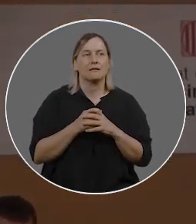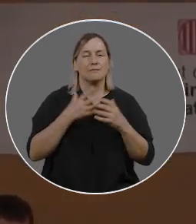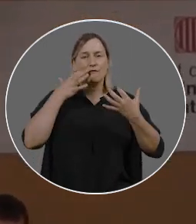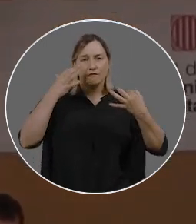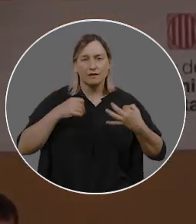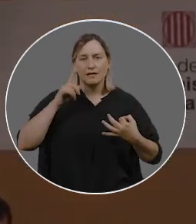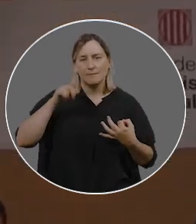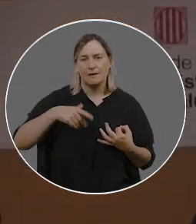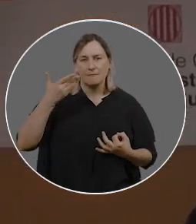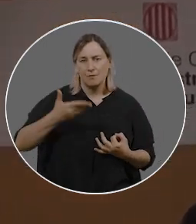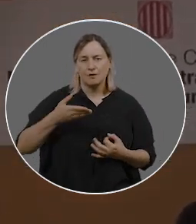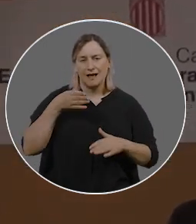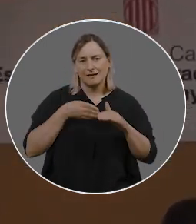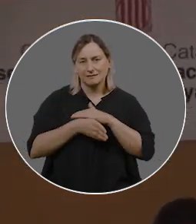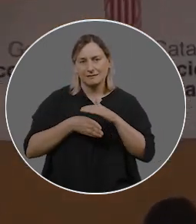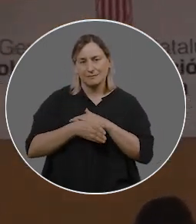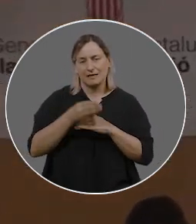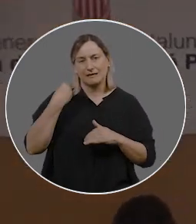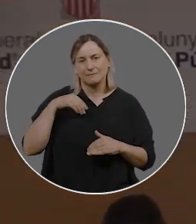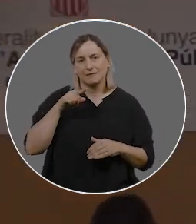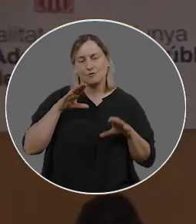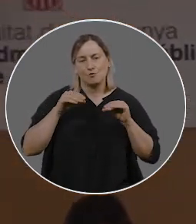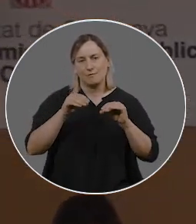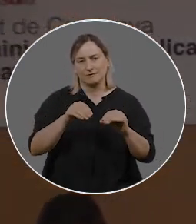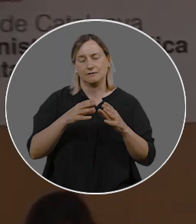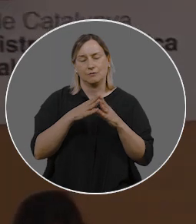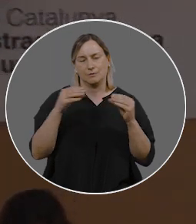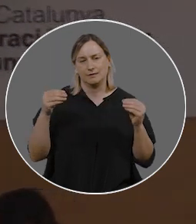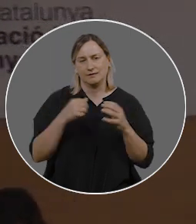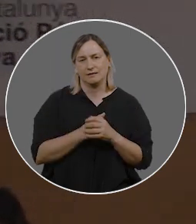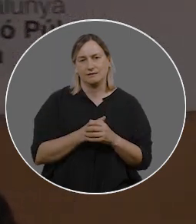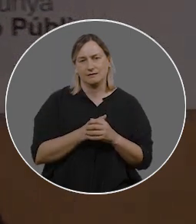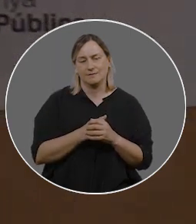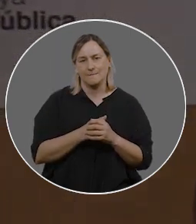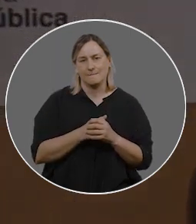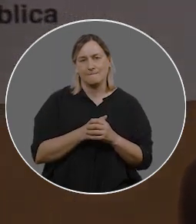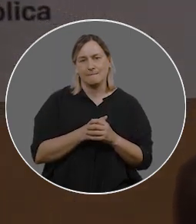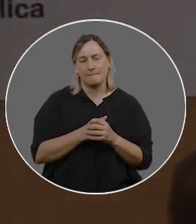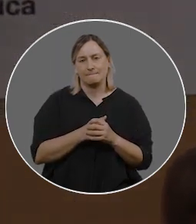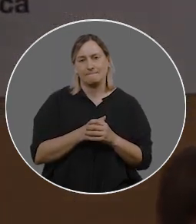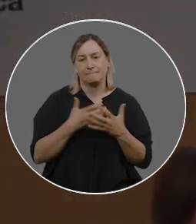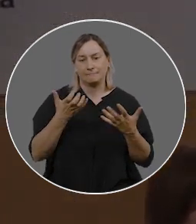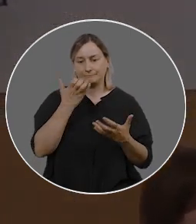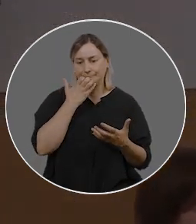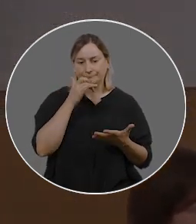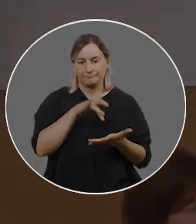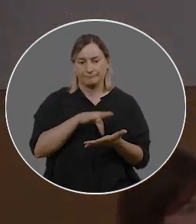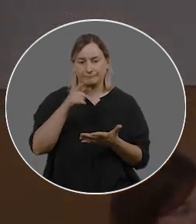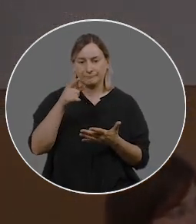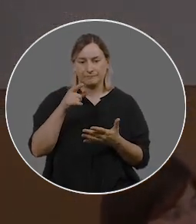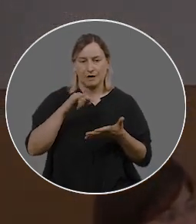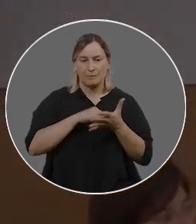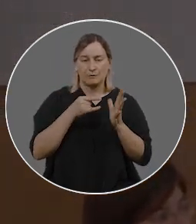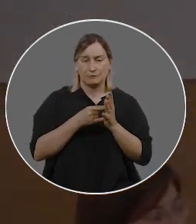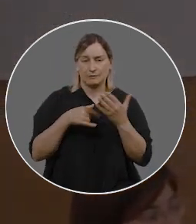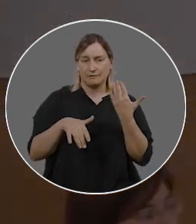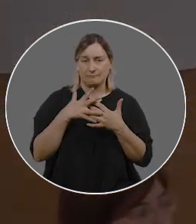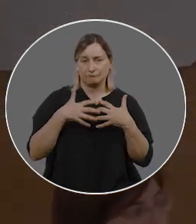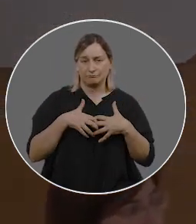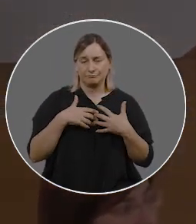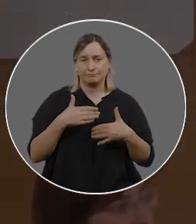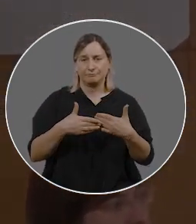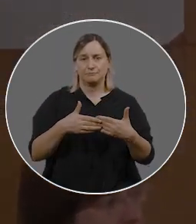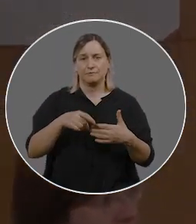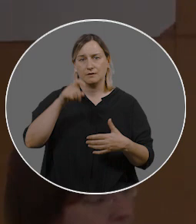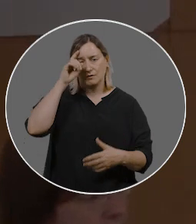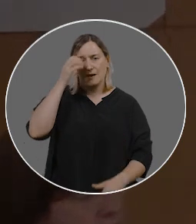és important l'accessibilitat a les mateixes universitats. Ara, per exemple, tenim un altre projecte en marxa que